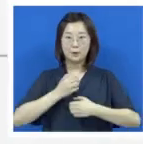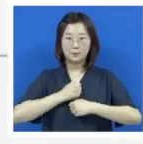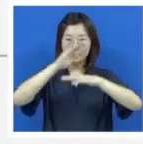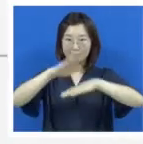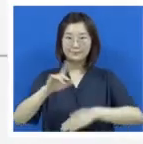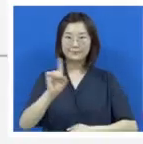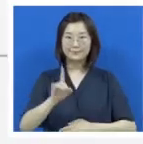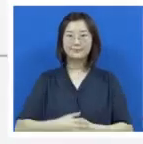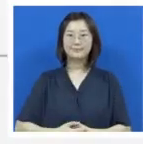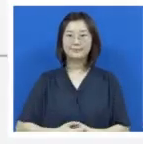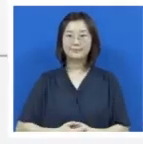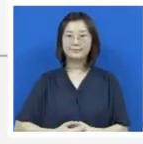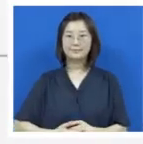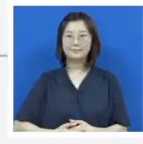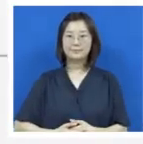순삭